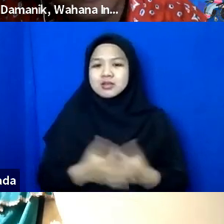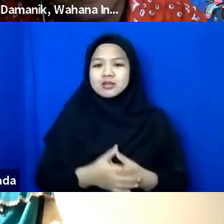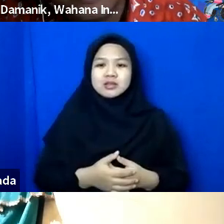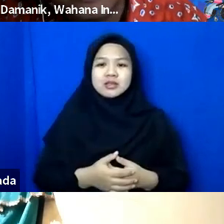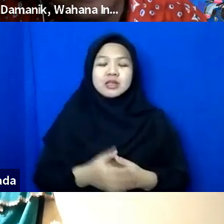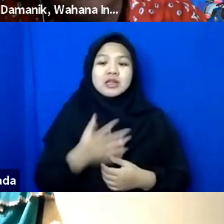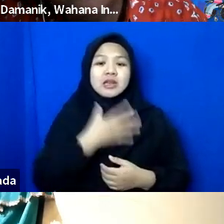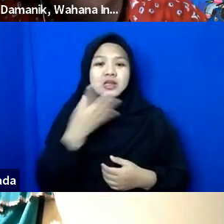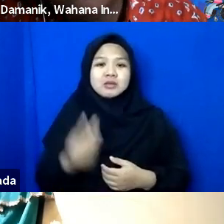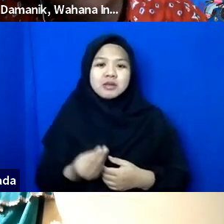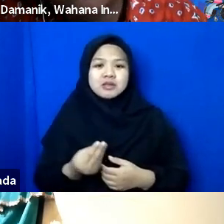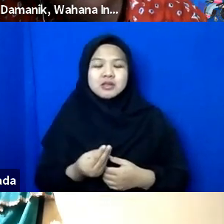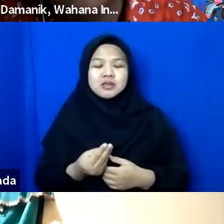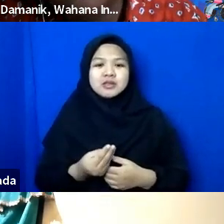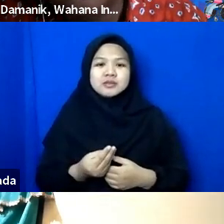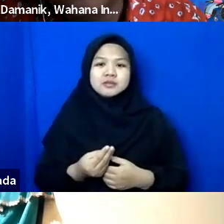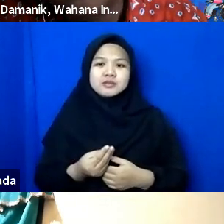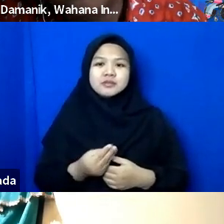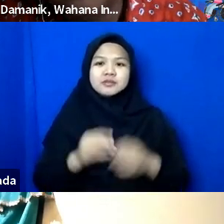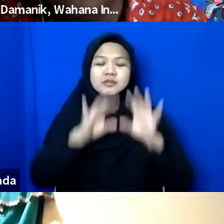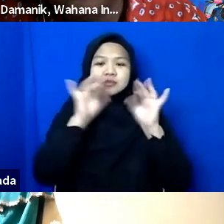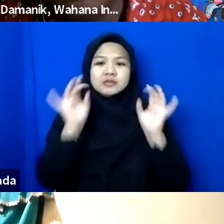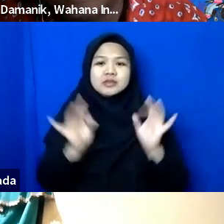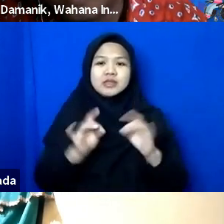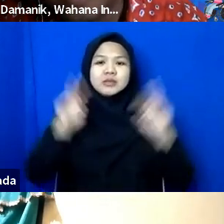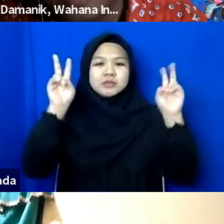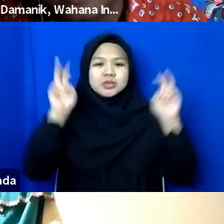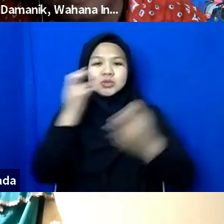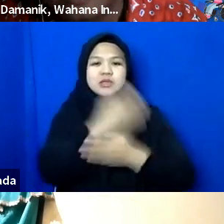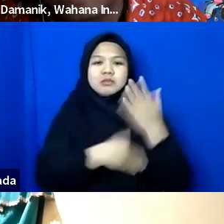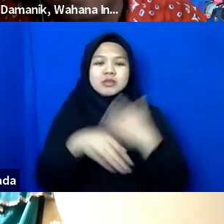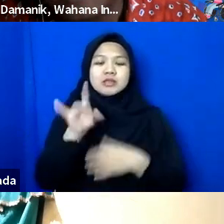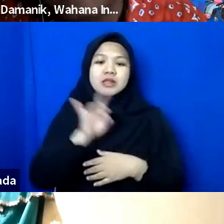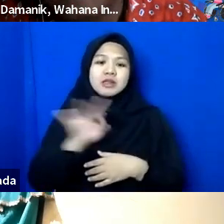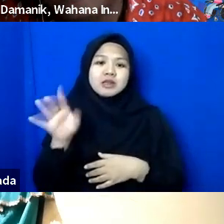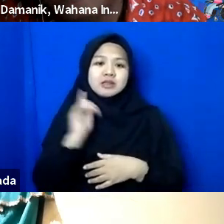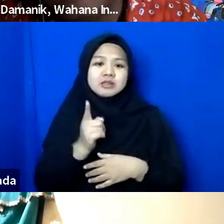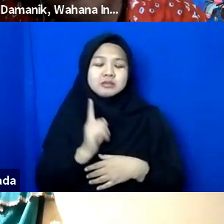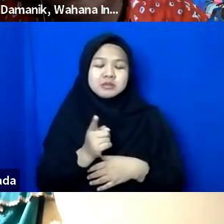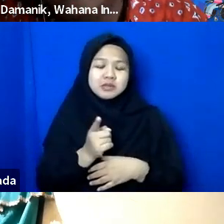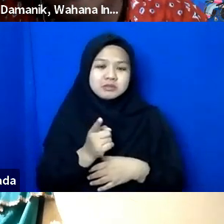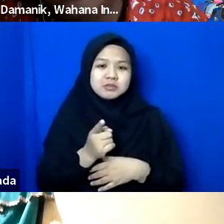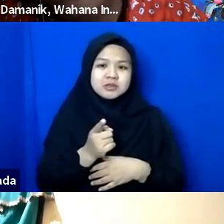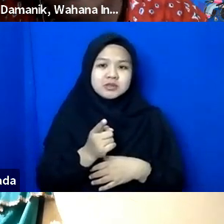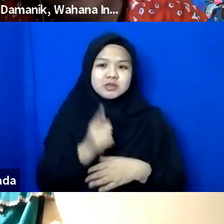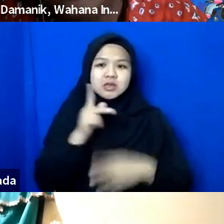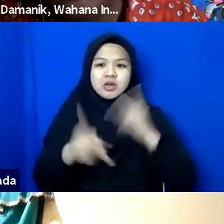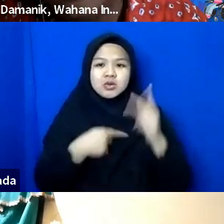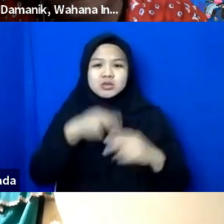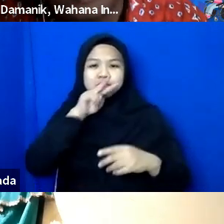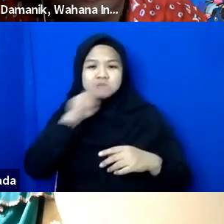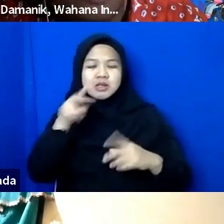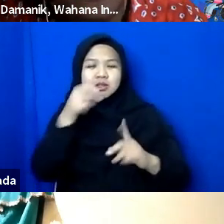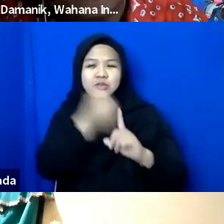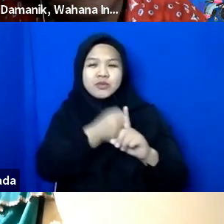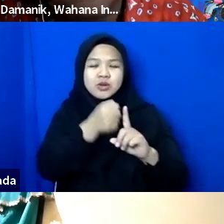banget dibandingkan jenis apa isu disabilitas yang lain Kenapa karena memang kalau saya lihat siap